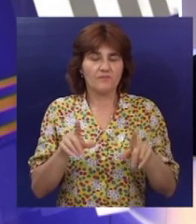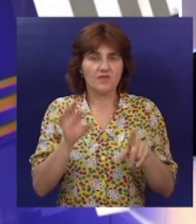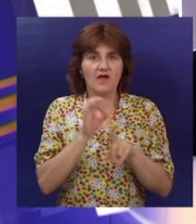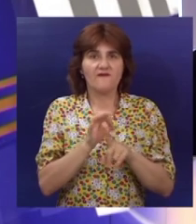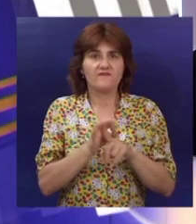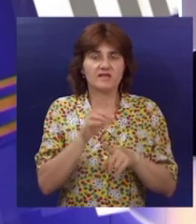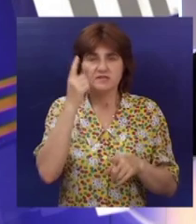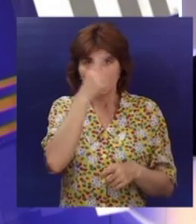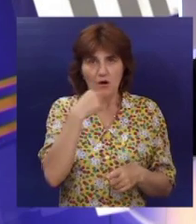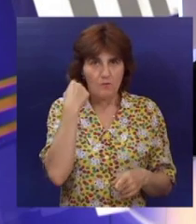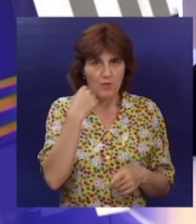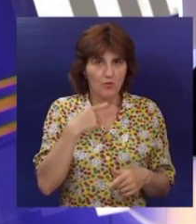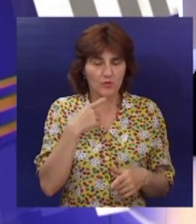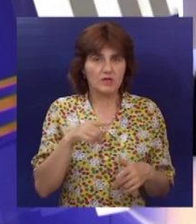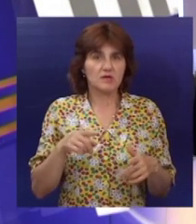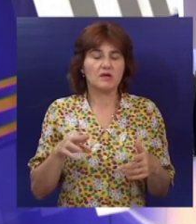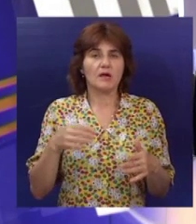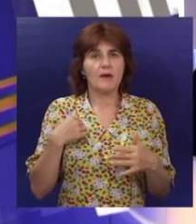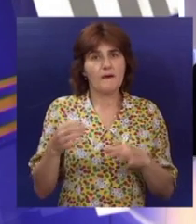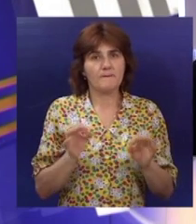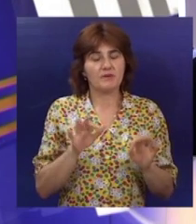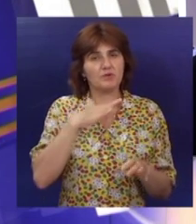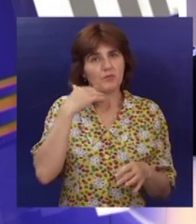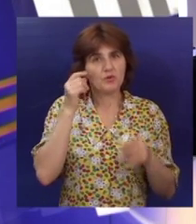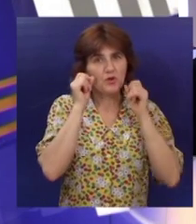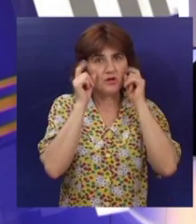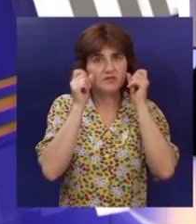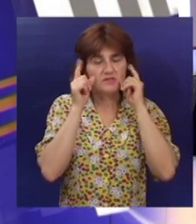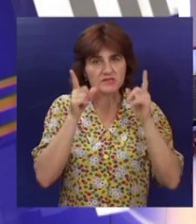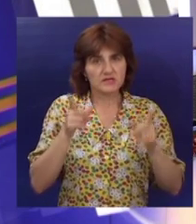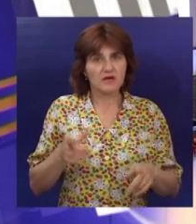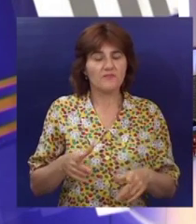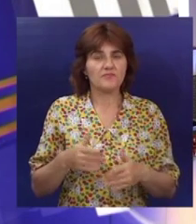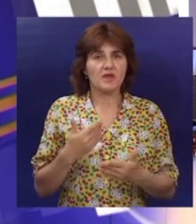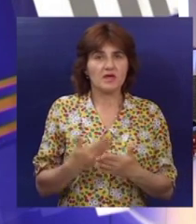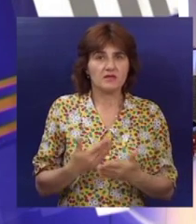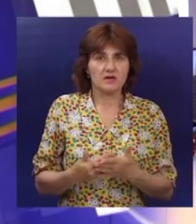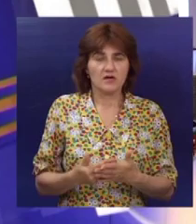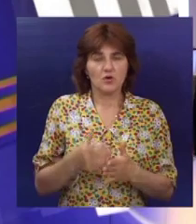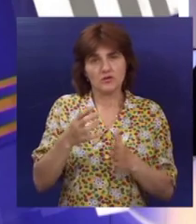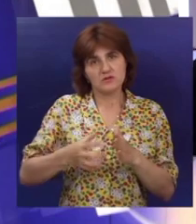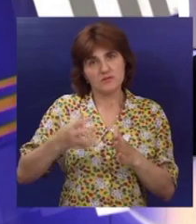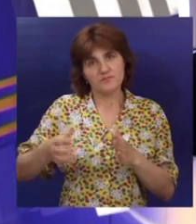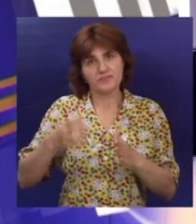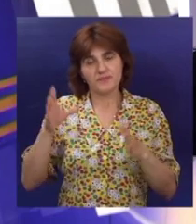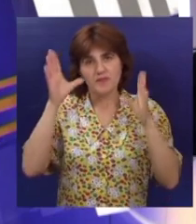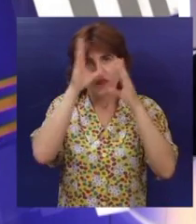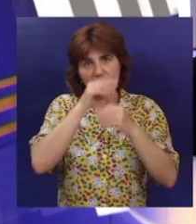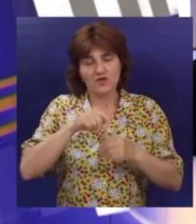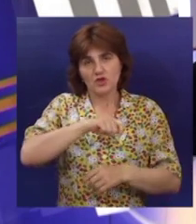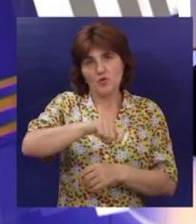stranici, našoj internet stranici, pripremamo dosta iznenađenja, imamo tradicionalno isto također